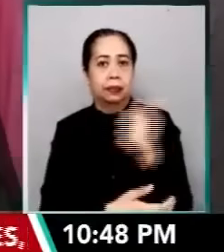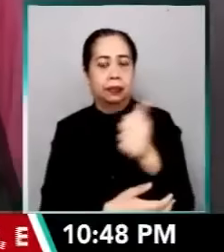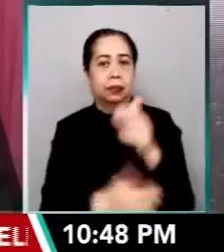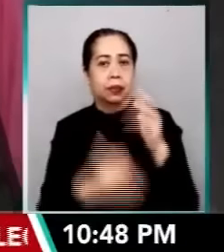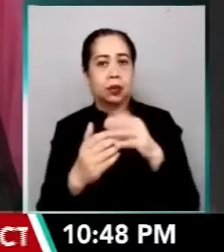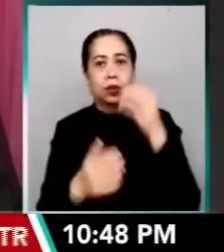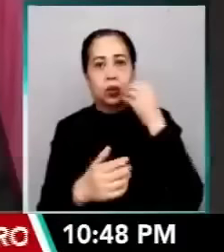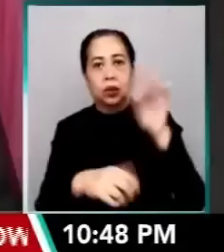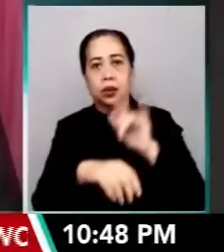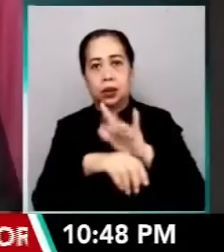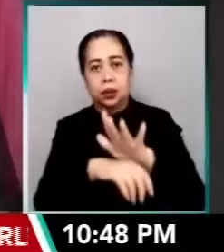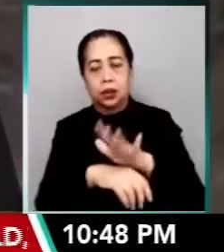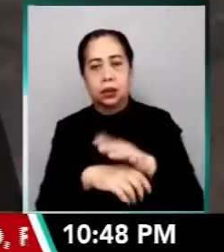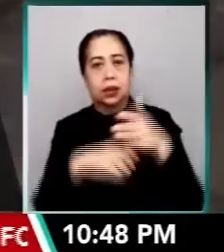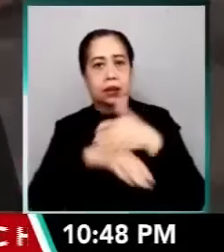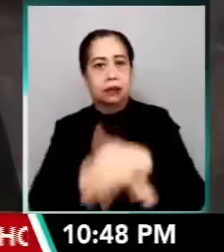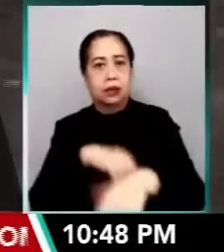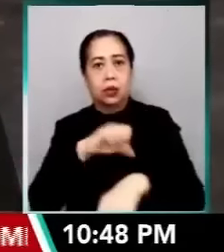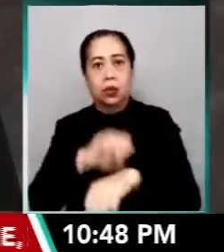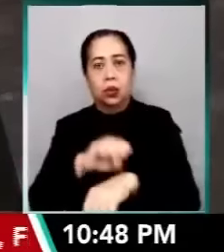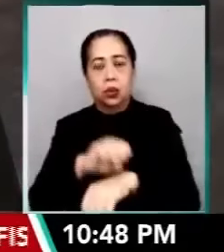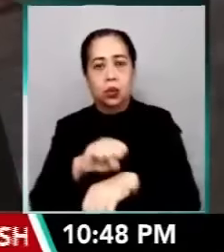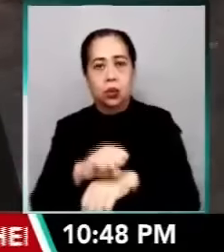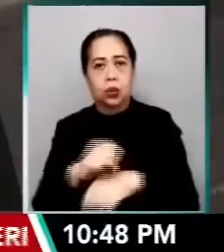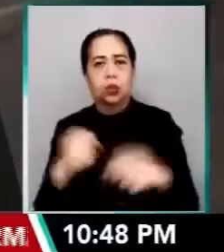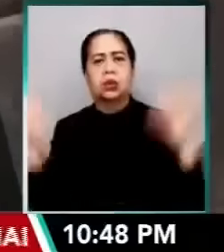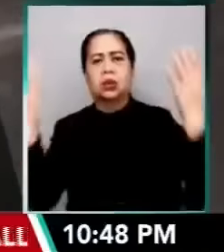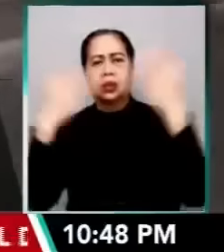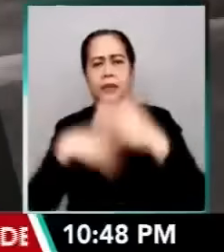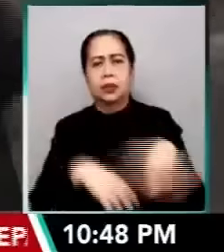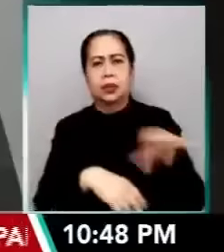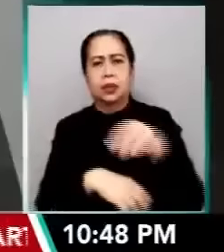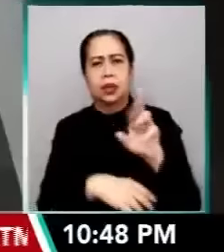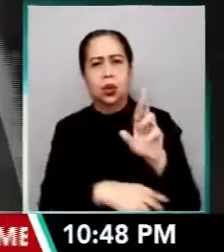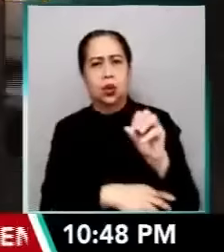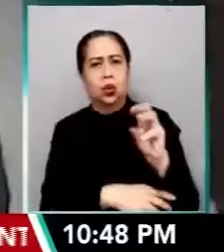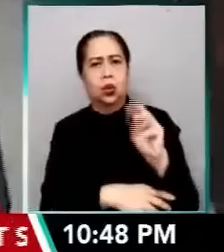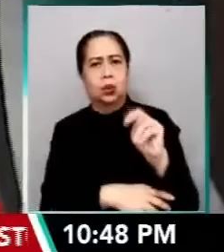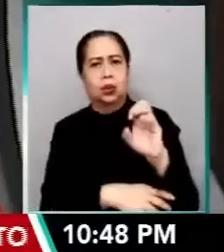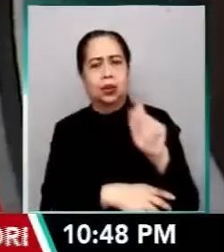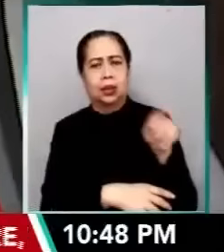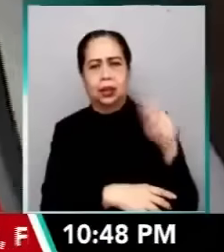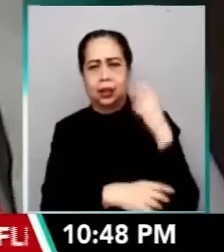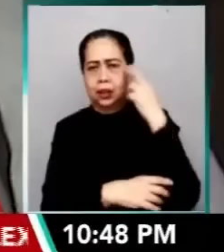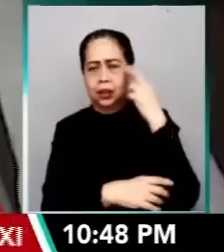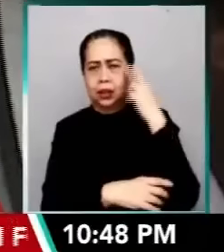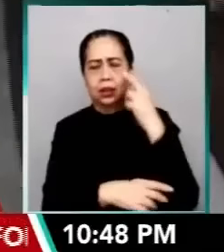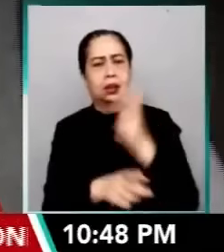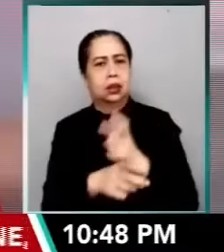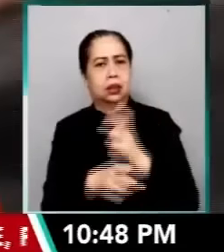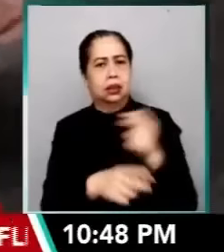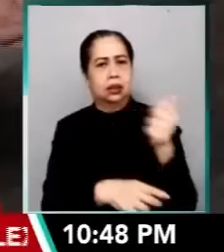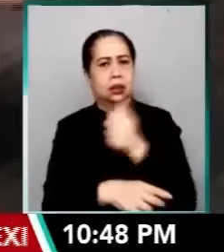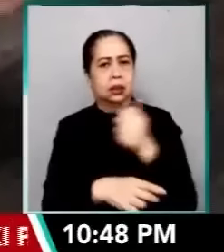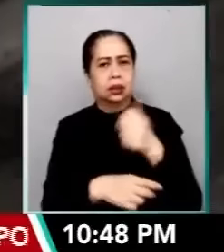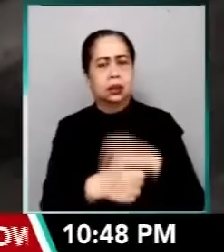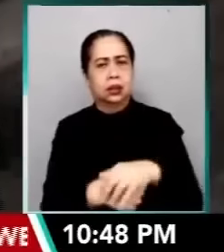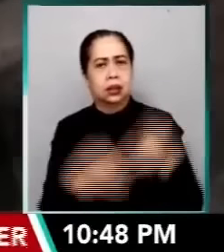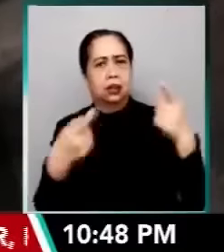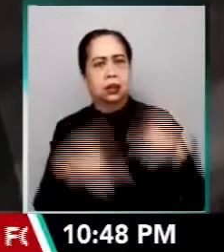maaga pagkatapos ng trabaho, ginabi na sa daan si Romnick Miranda. Nahirapan po ma'am sa transport hike pong naganap. Kaanda